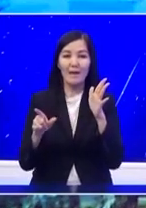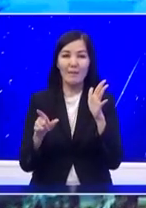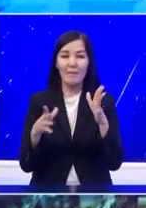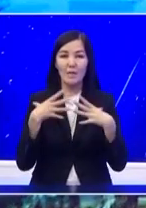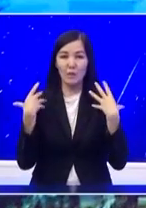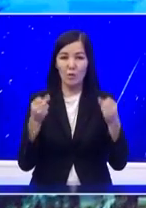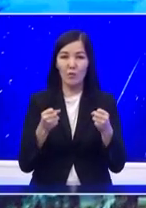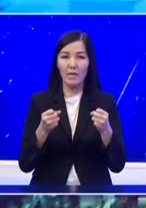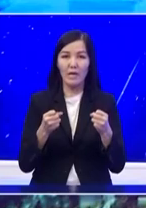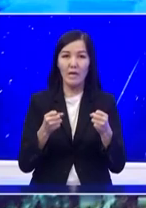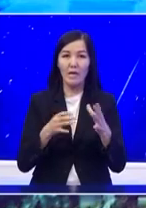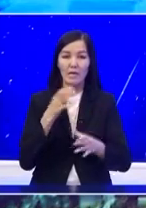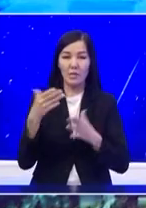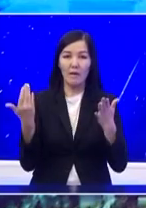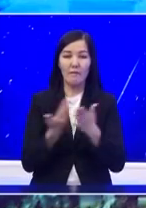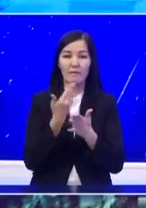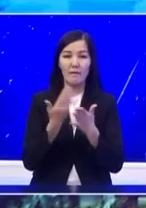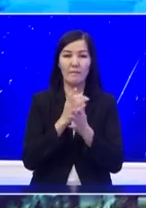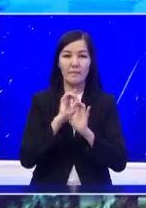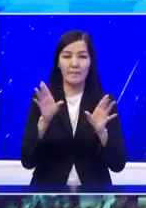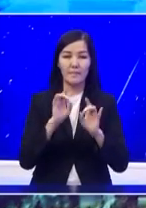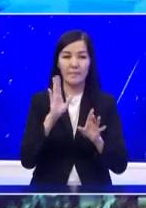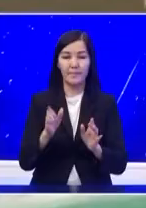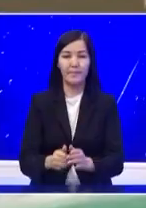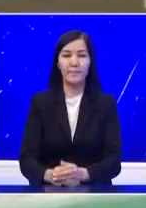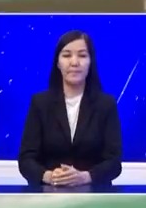қатарға қосыпты. Әлем жаңалықтары келесі топтамада.